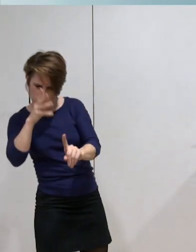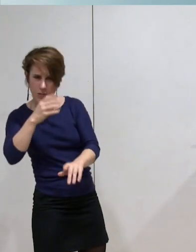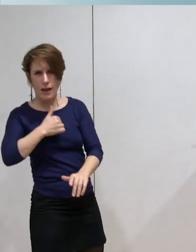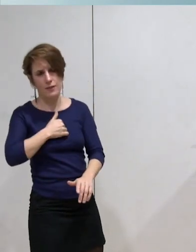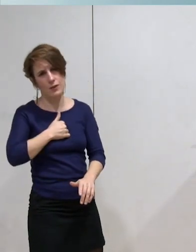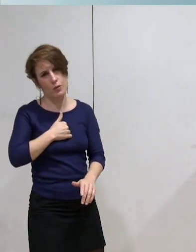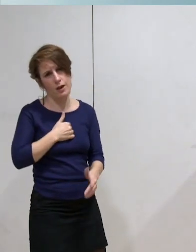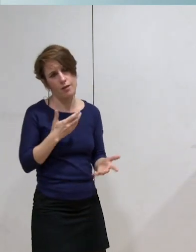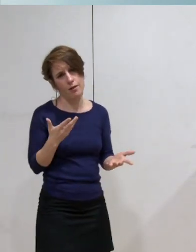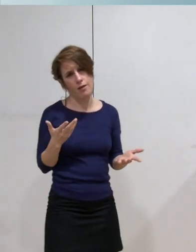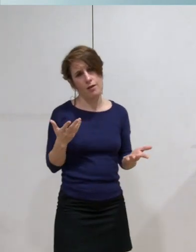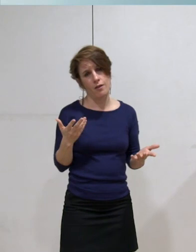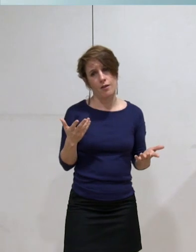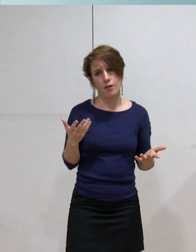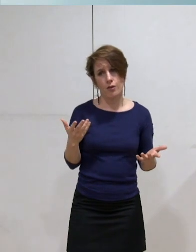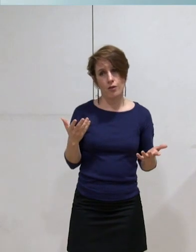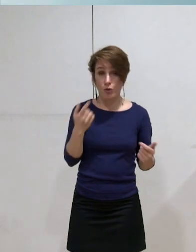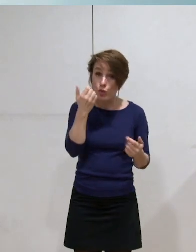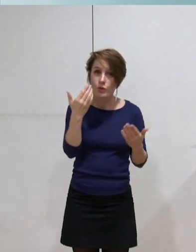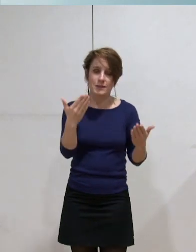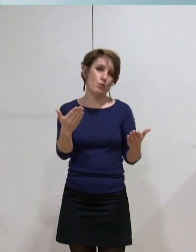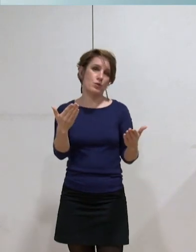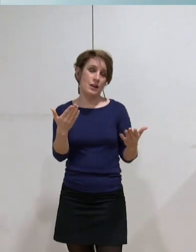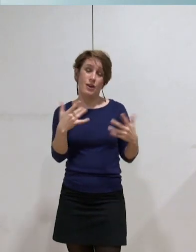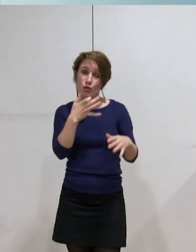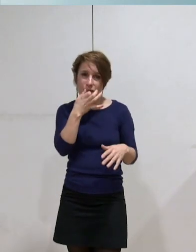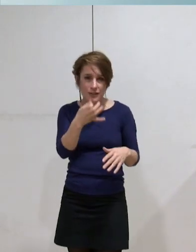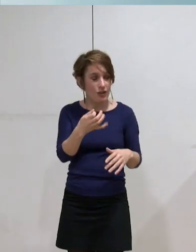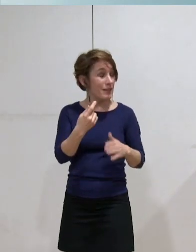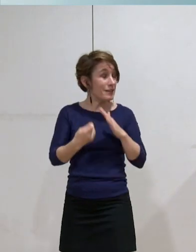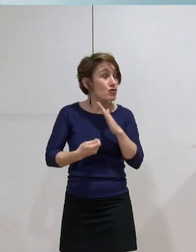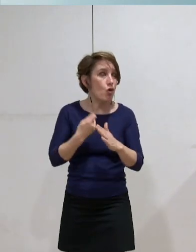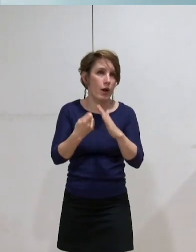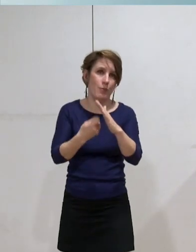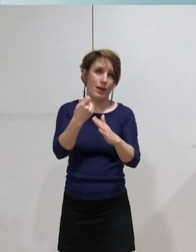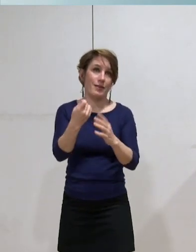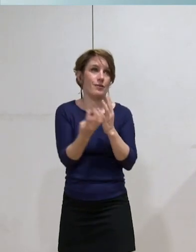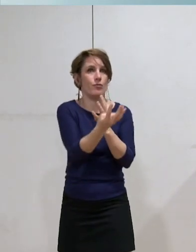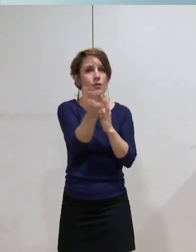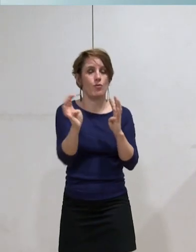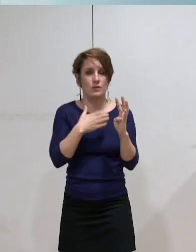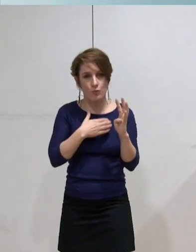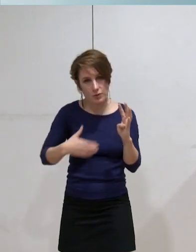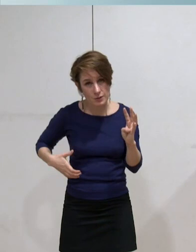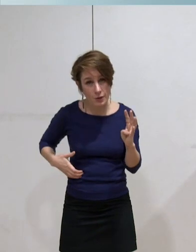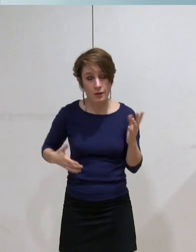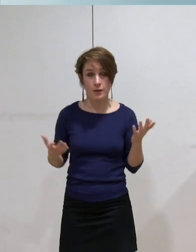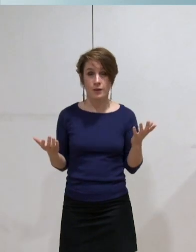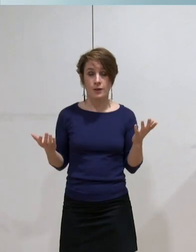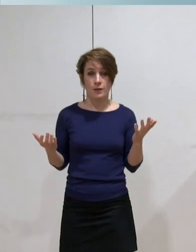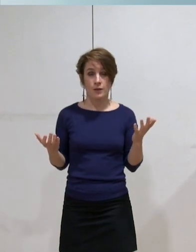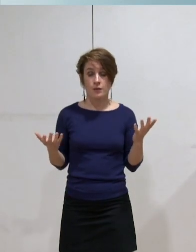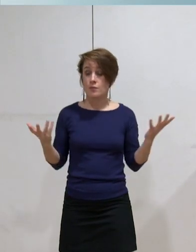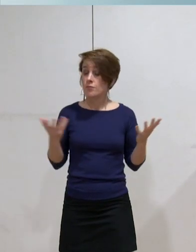plus plus modeste euh c'est pour cela je l'ai dit je le redis devant le Conseil Municipal que outre tout le travail